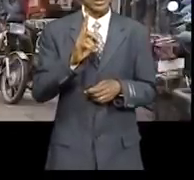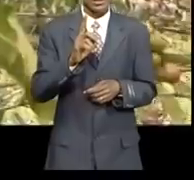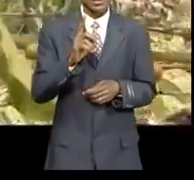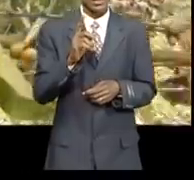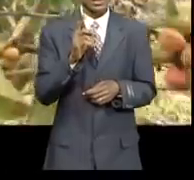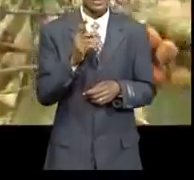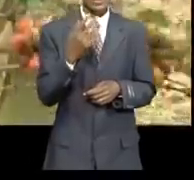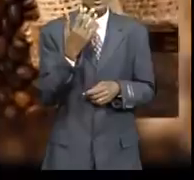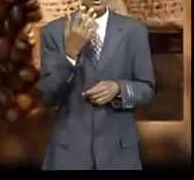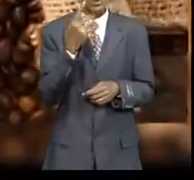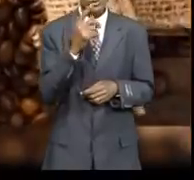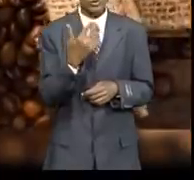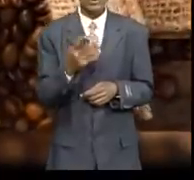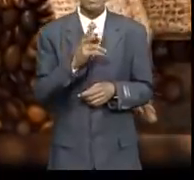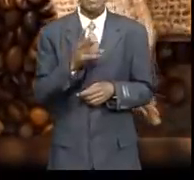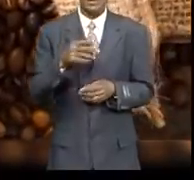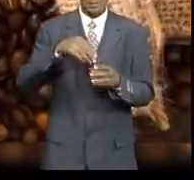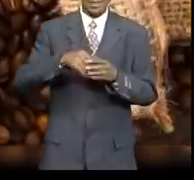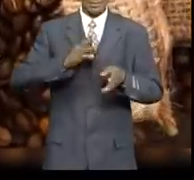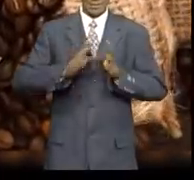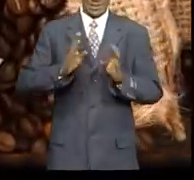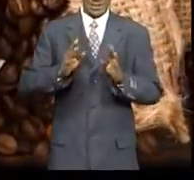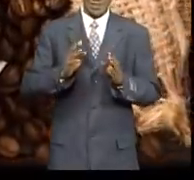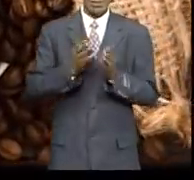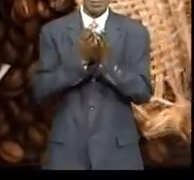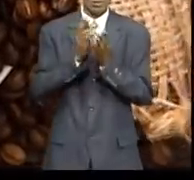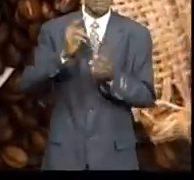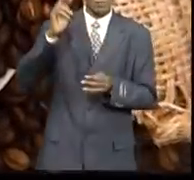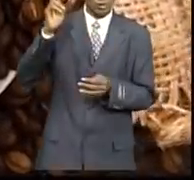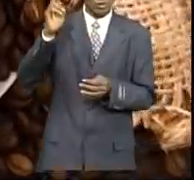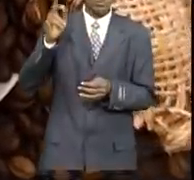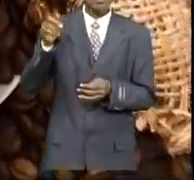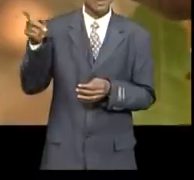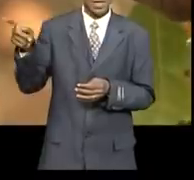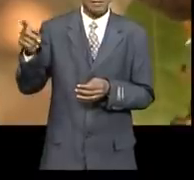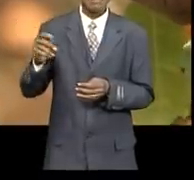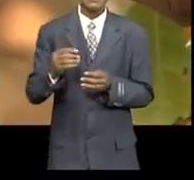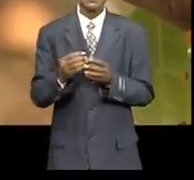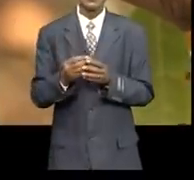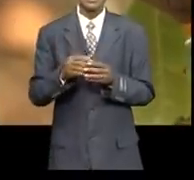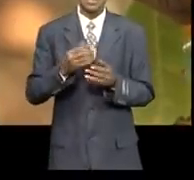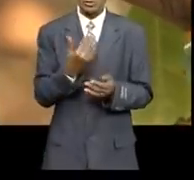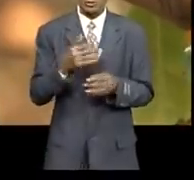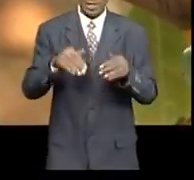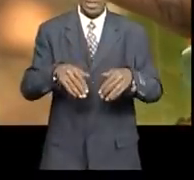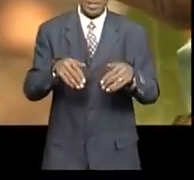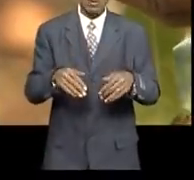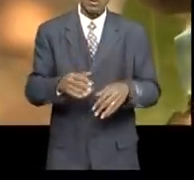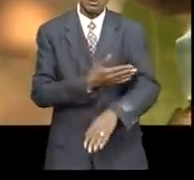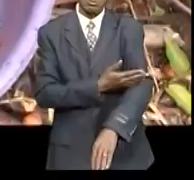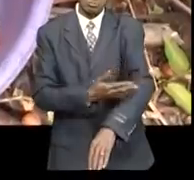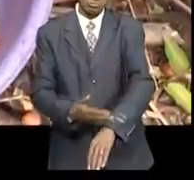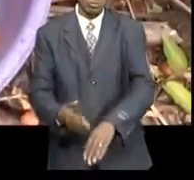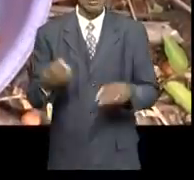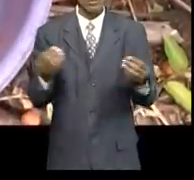production agricole dans la région des Béni, dans le Nord Kivu, est en forte baisse. en raison notamment de l'insécurité.